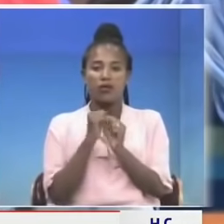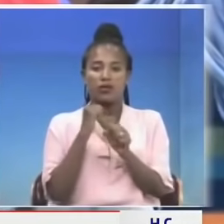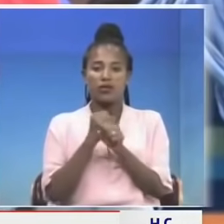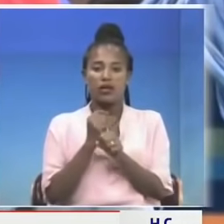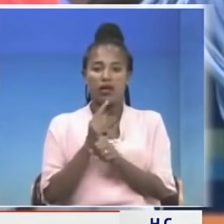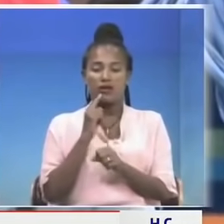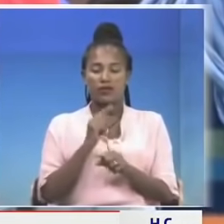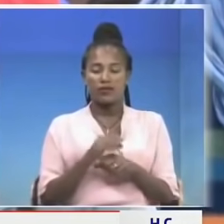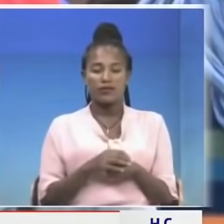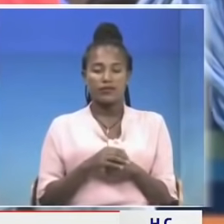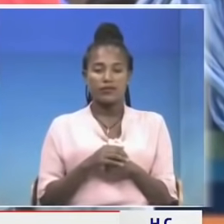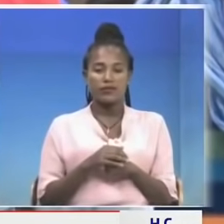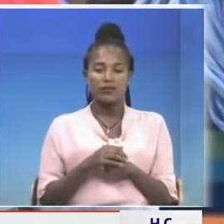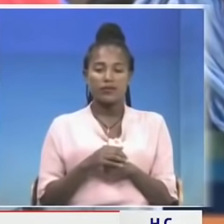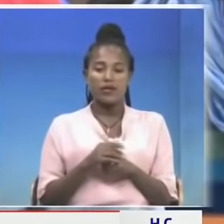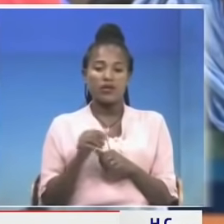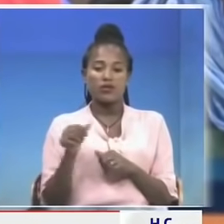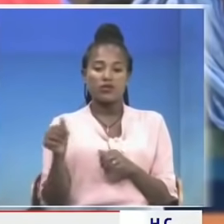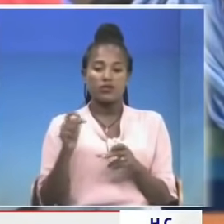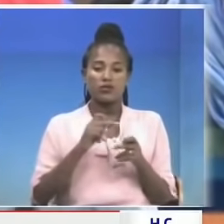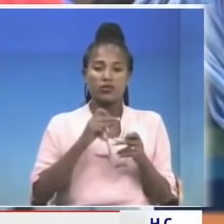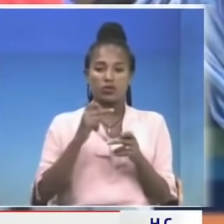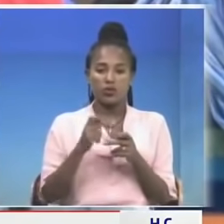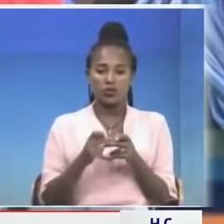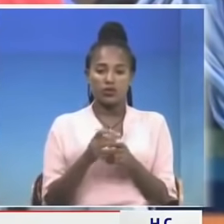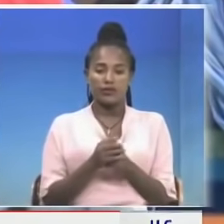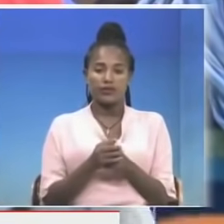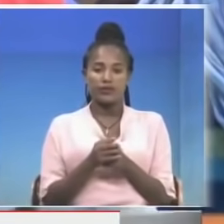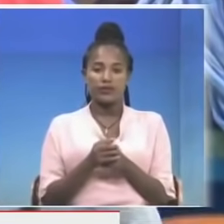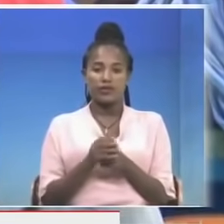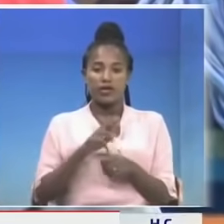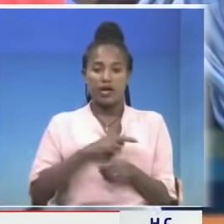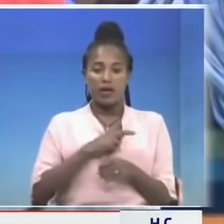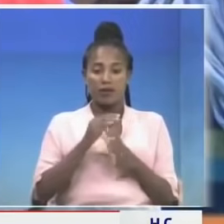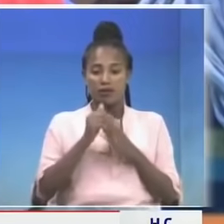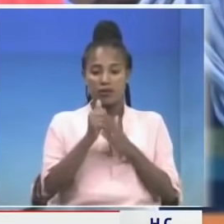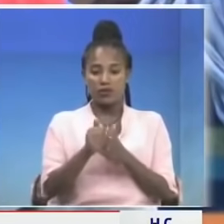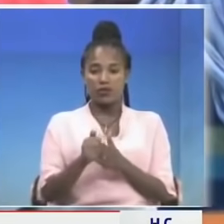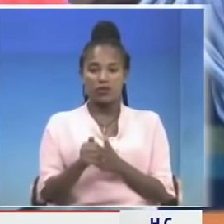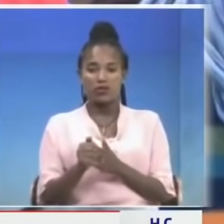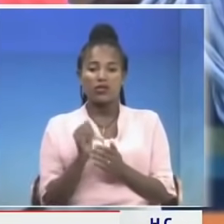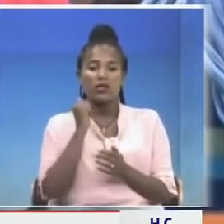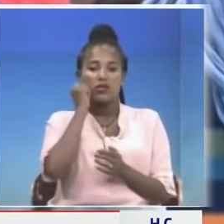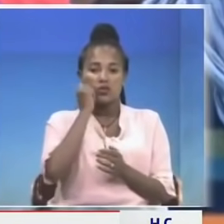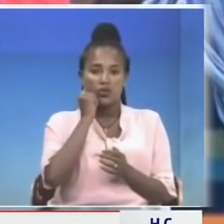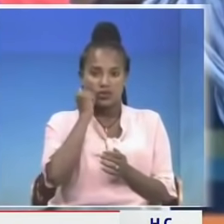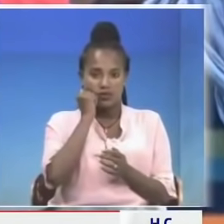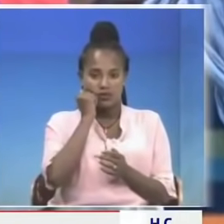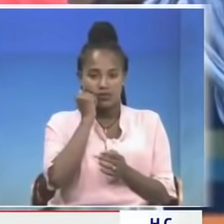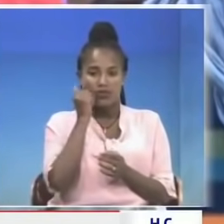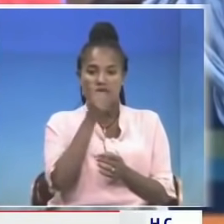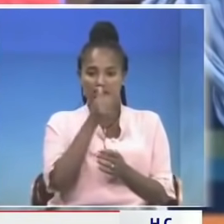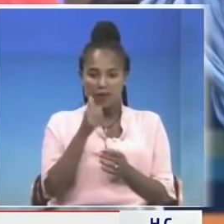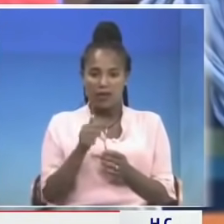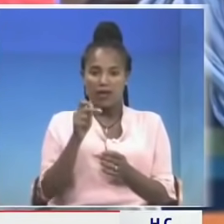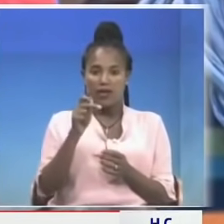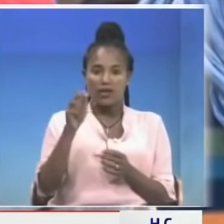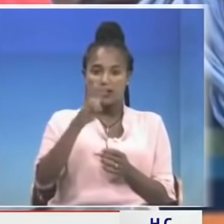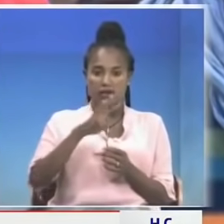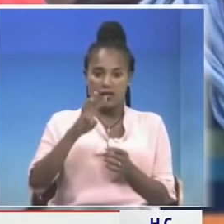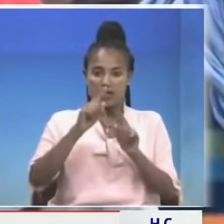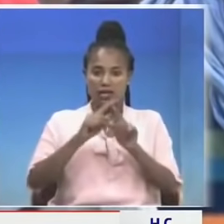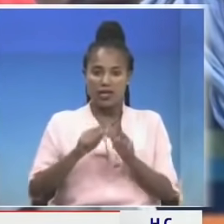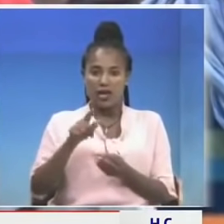ነው። ሌሎችም ድርጅቶች፣ የሃይማኖት መሪዎችም፣ የድሮችም ከአዲስ አበባም ከደሴም